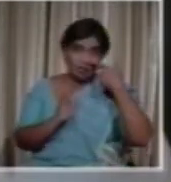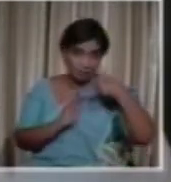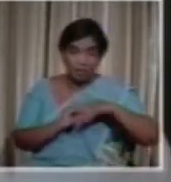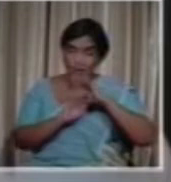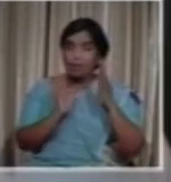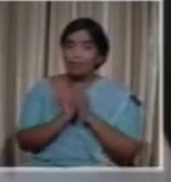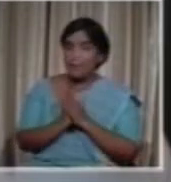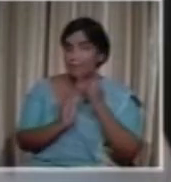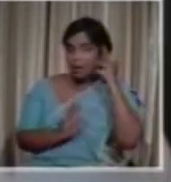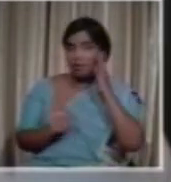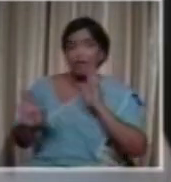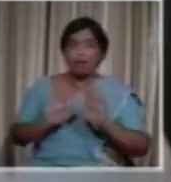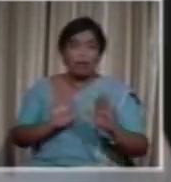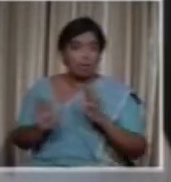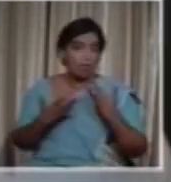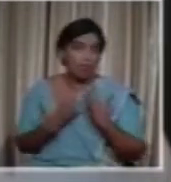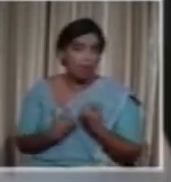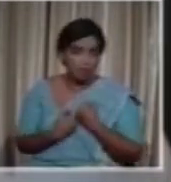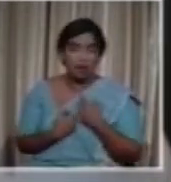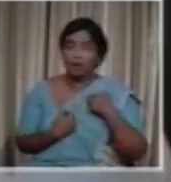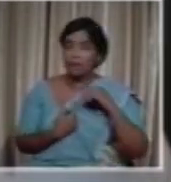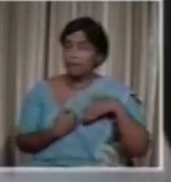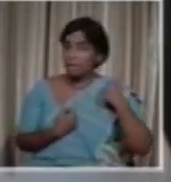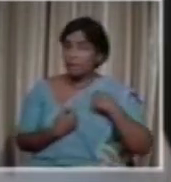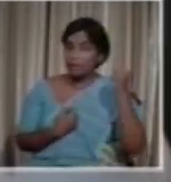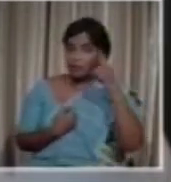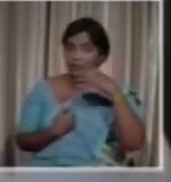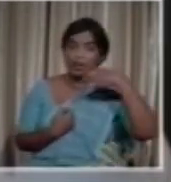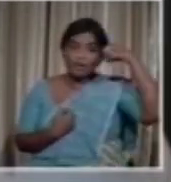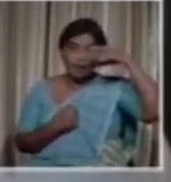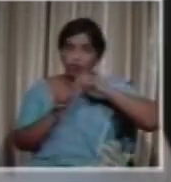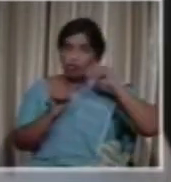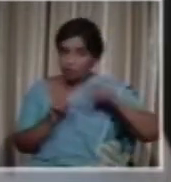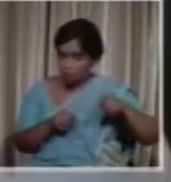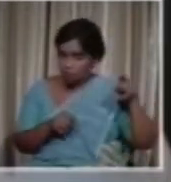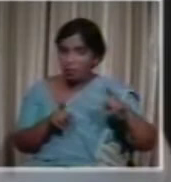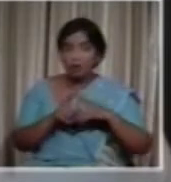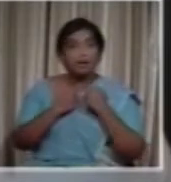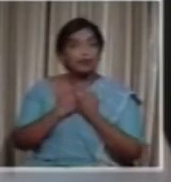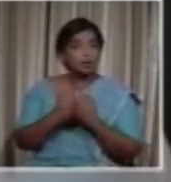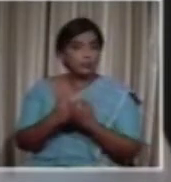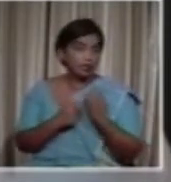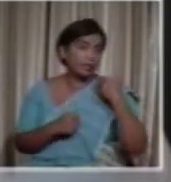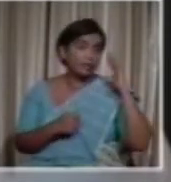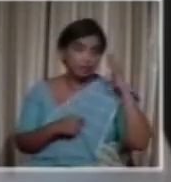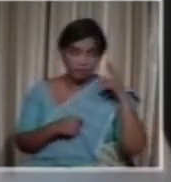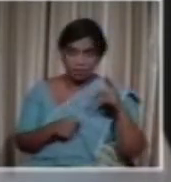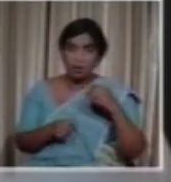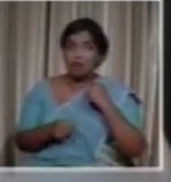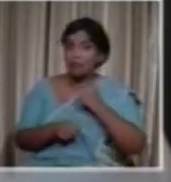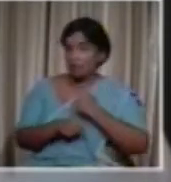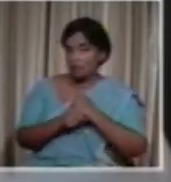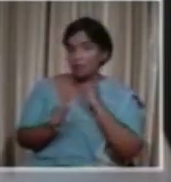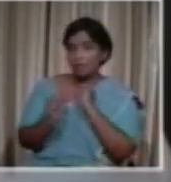අපි කළමනාකරණයක් කළ යුතු නිසා අපි ප්‍රමුඛතාවය ලබා දීලා තිනවා විදුලි බල මණ්ඩලය, ඒ වගේම ප්‍රවාහන ක්ෂේත්‍රයේ විශේෂයෙන්ම ගමනාගමන